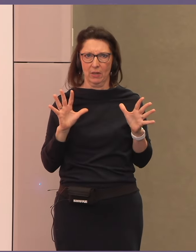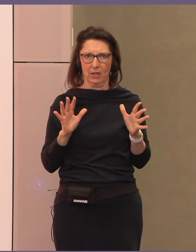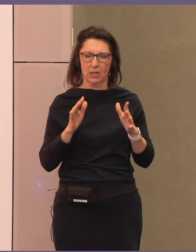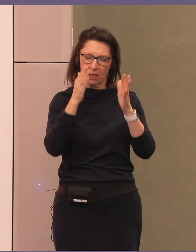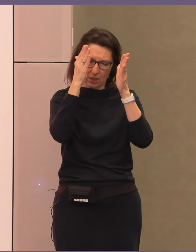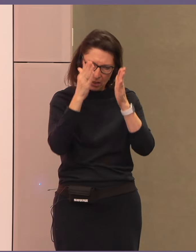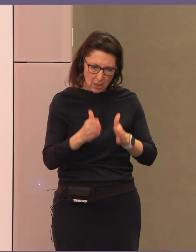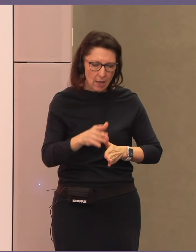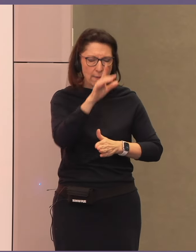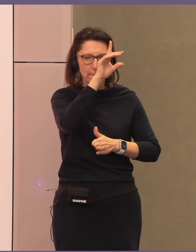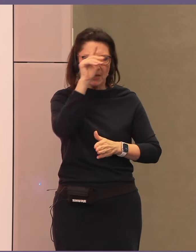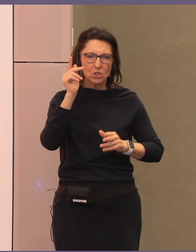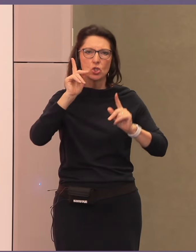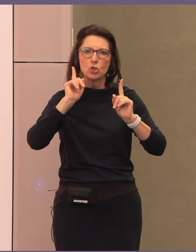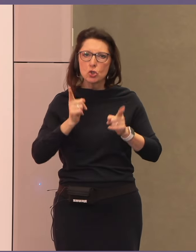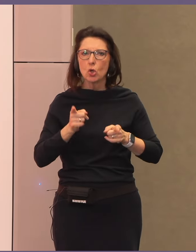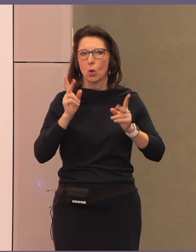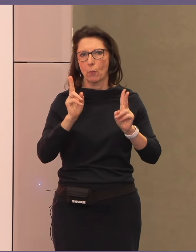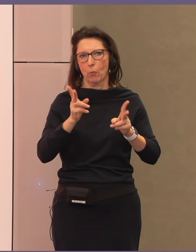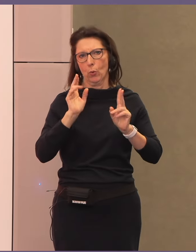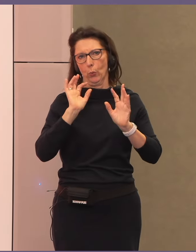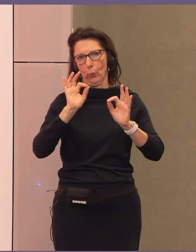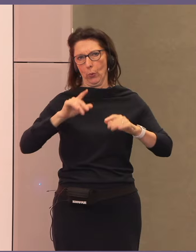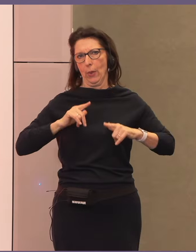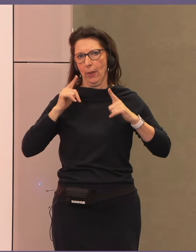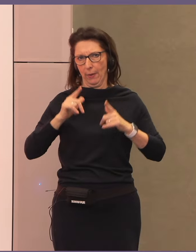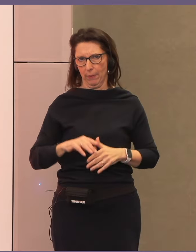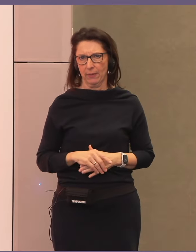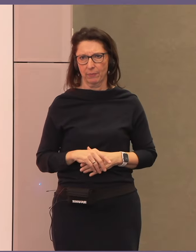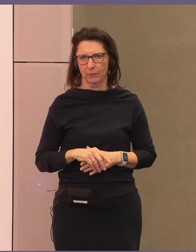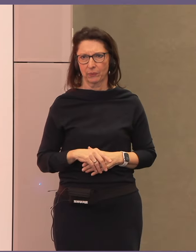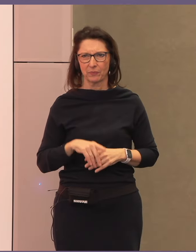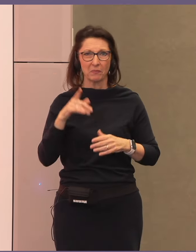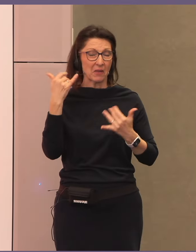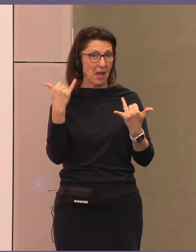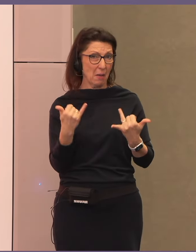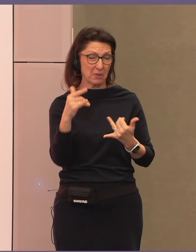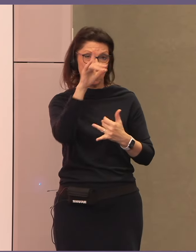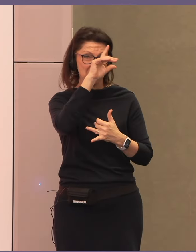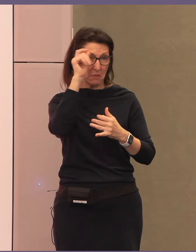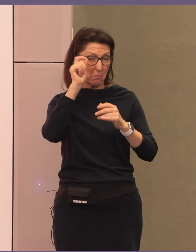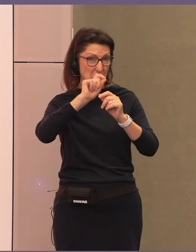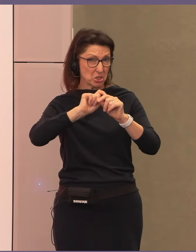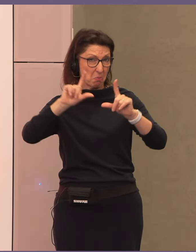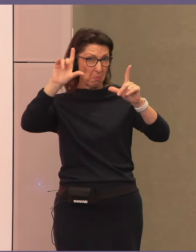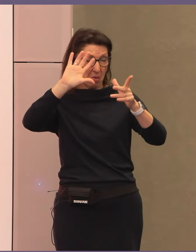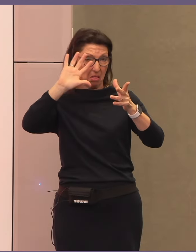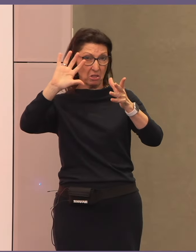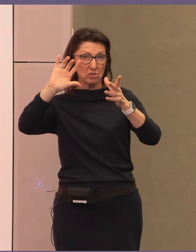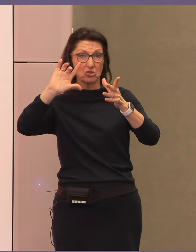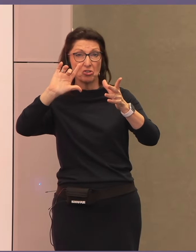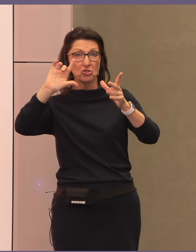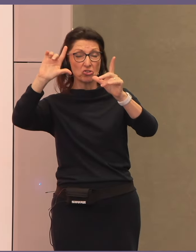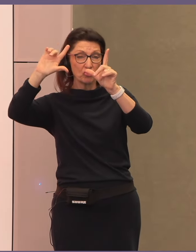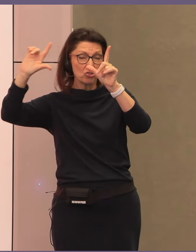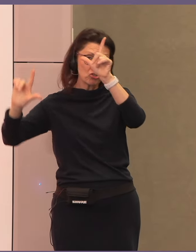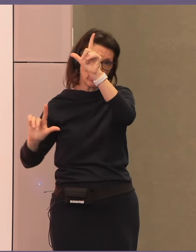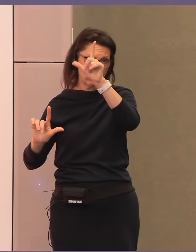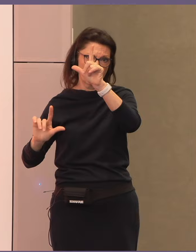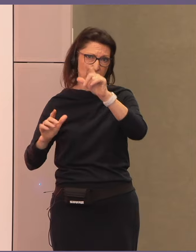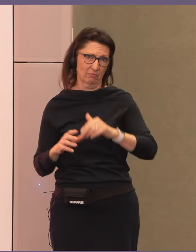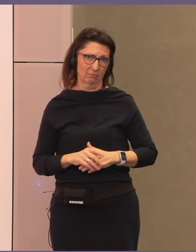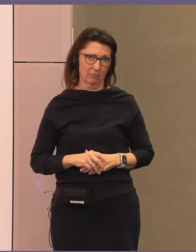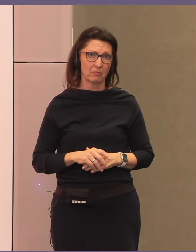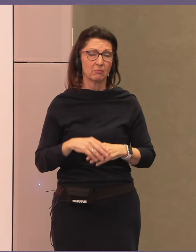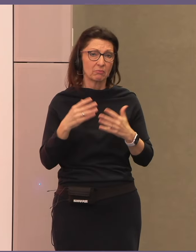existieren kann. Diesem verzerrten Menschenbild setzen Feministinnen menschliche Verletzlichkeit